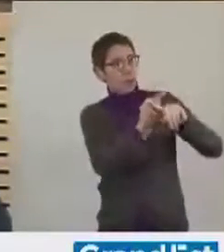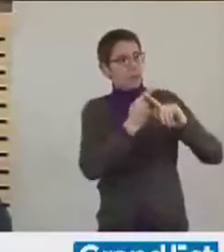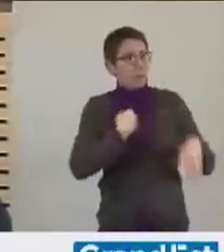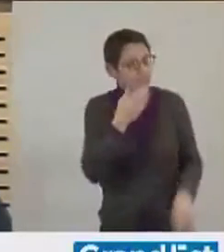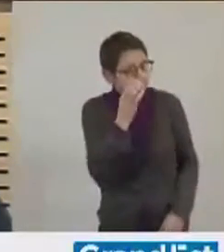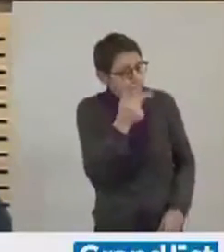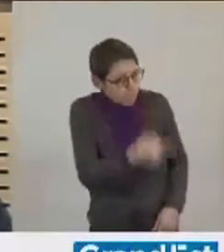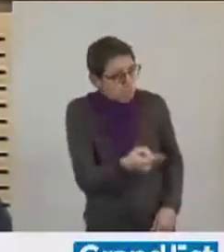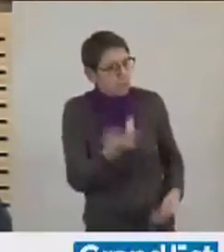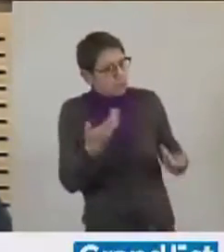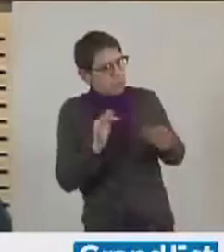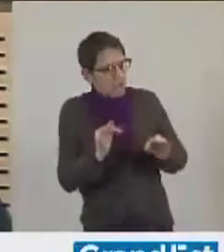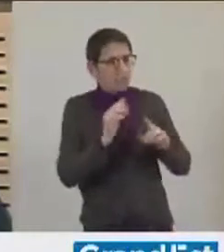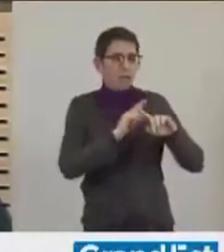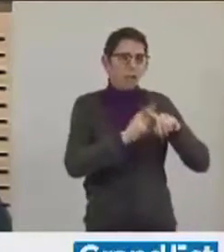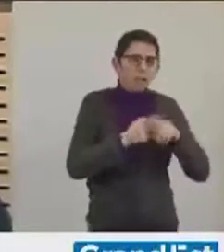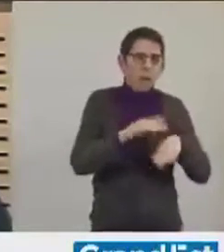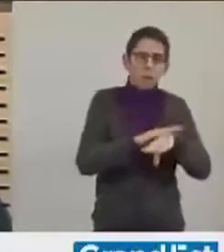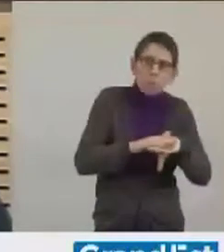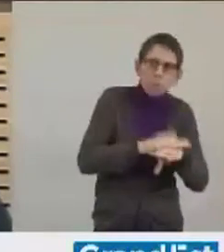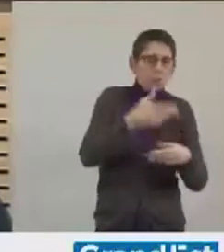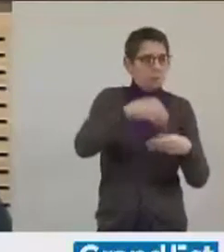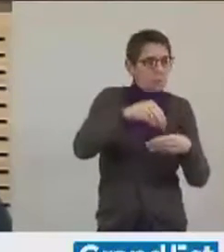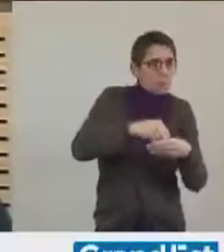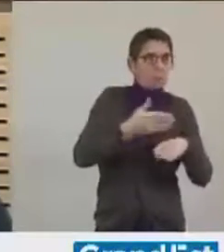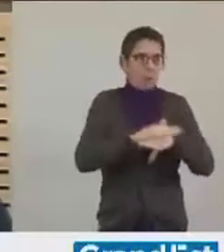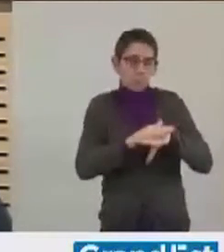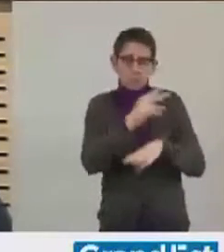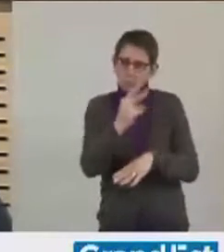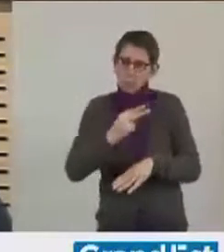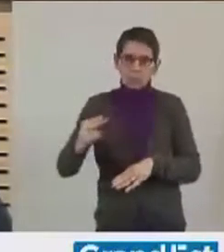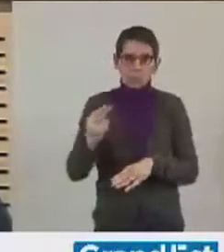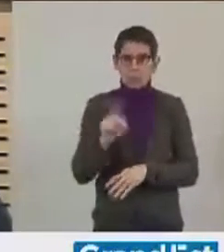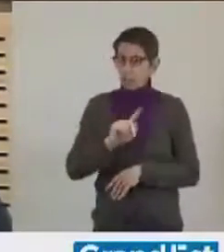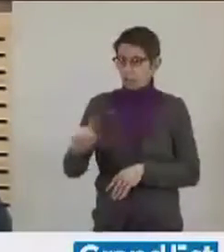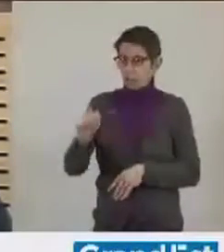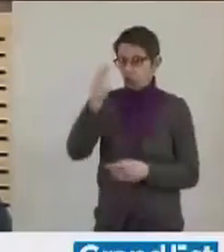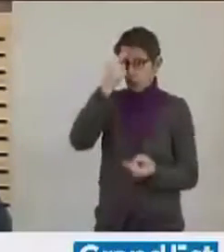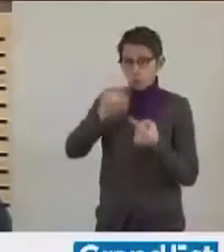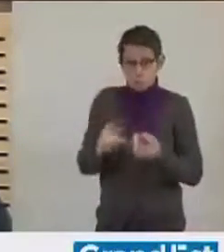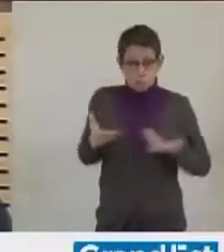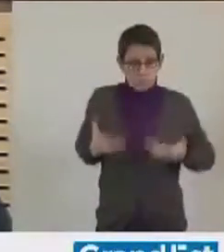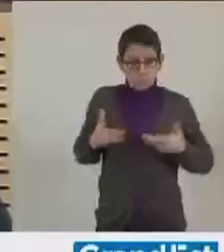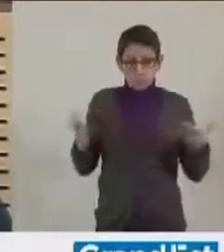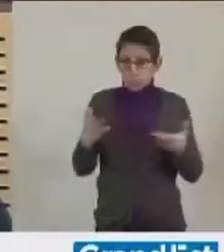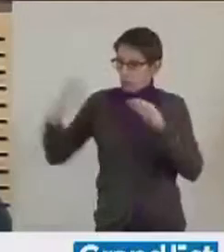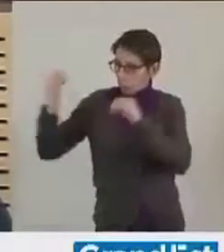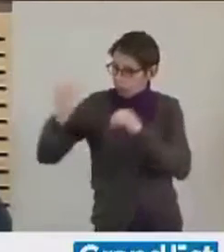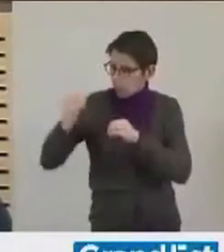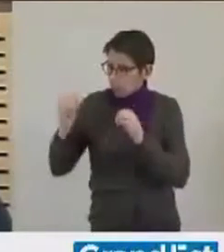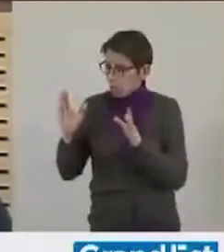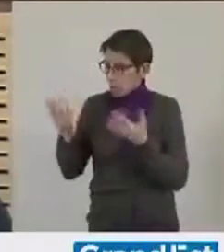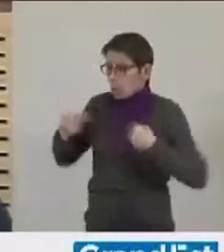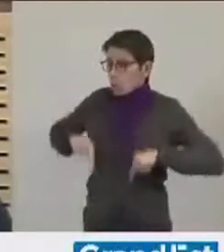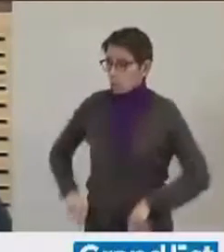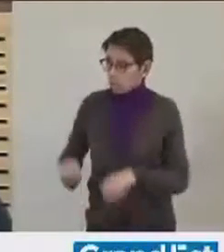politique nationale. Et la question qui nous est posée aujourd'hui, ce n'est pas de savoir si nous sommes d'accord avec le gouvernement socialiste ou avec le précédent. La